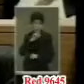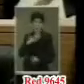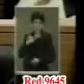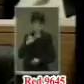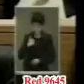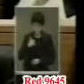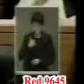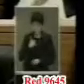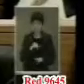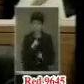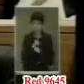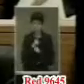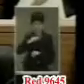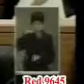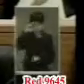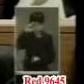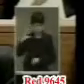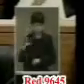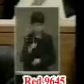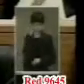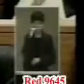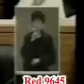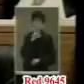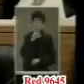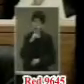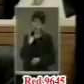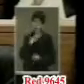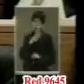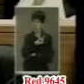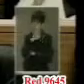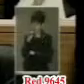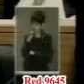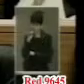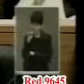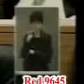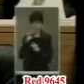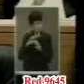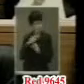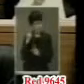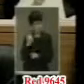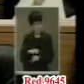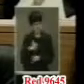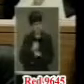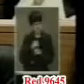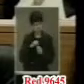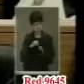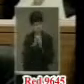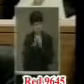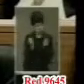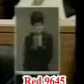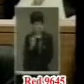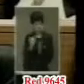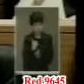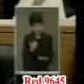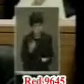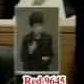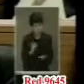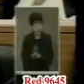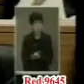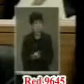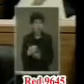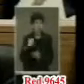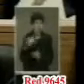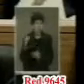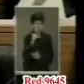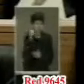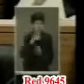นุมทหารไปยึดอำนาจอ้างเหตุว่าวันที่20ปล่อยไปไม่ได้เดี๋ยวจะเกิดการนองเลือดท่านประธานที่เคารพมี